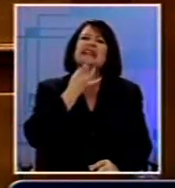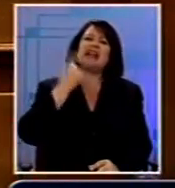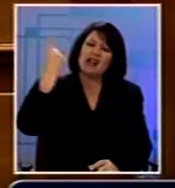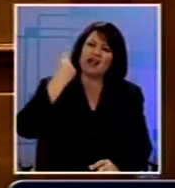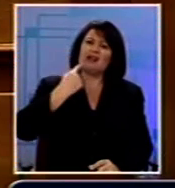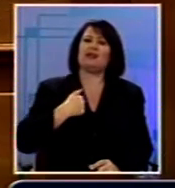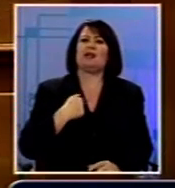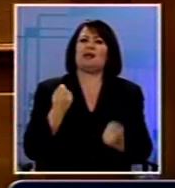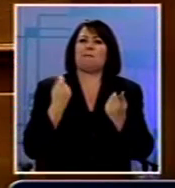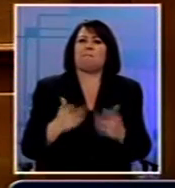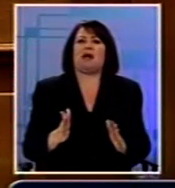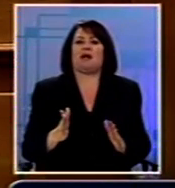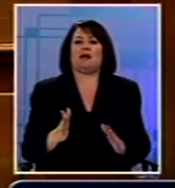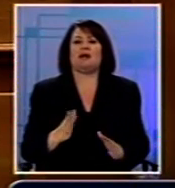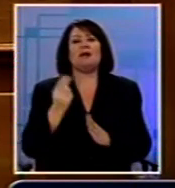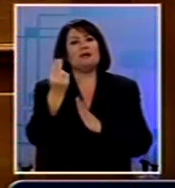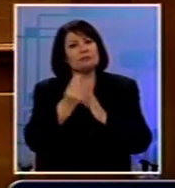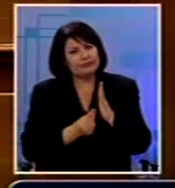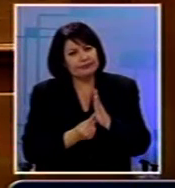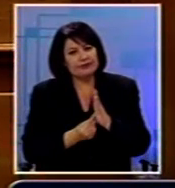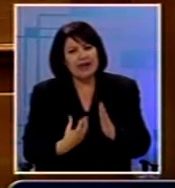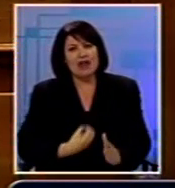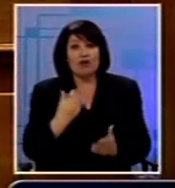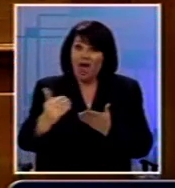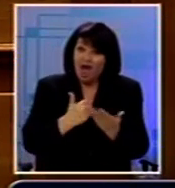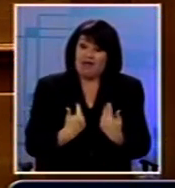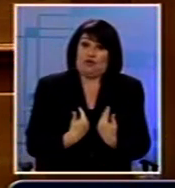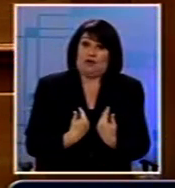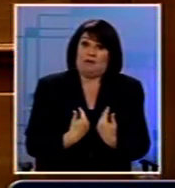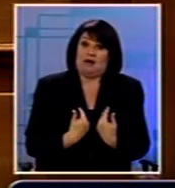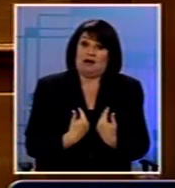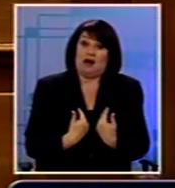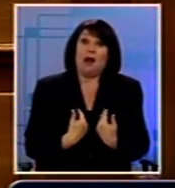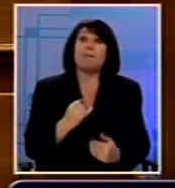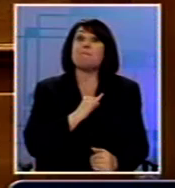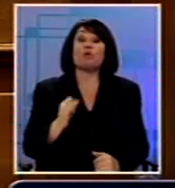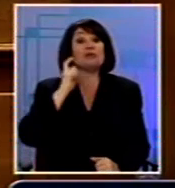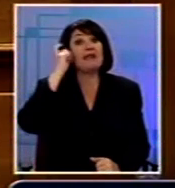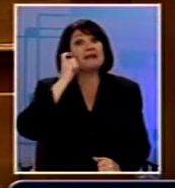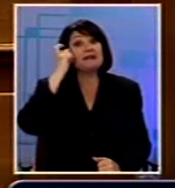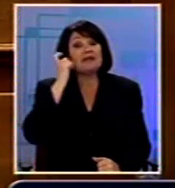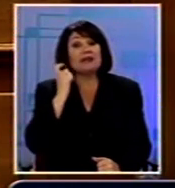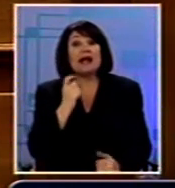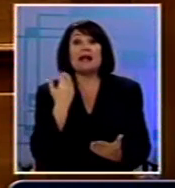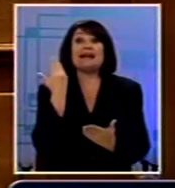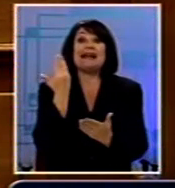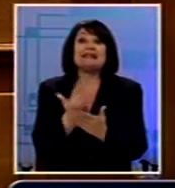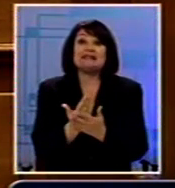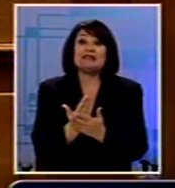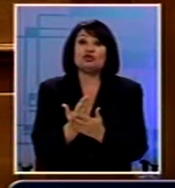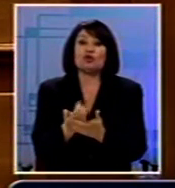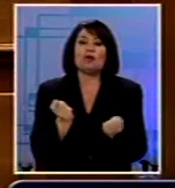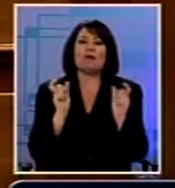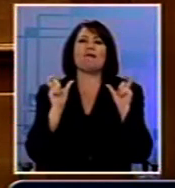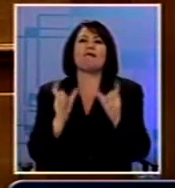κριτική και πολλές φορές ένιωσα ότι με αδίκησε, αλλά ποτέ δεν σκέφτηκα να ζητήσω εμπάργκο